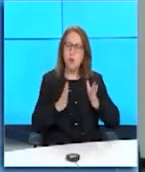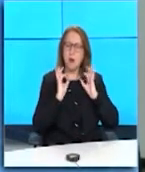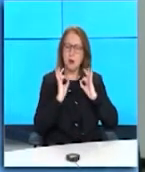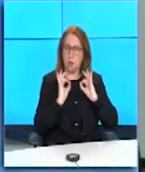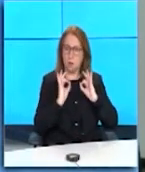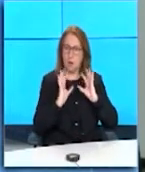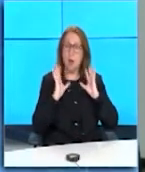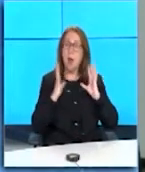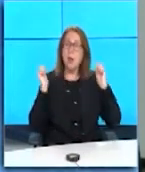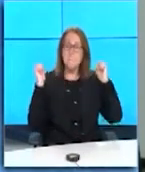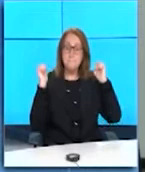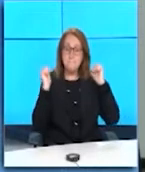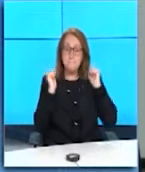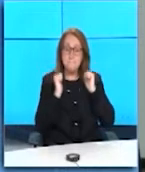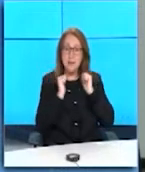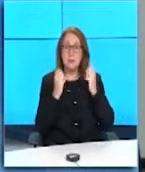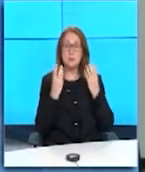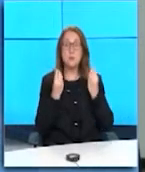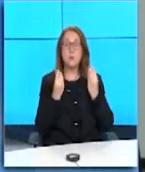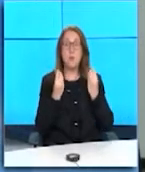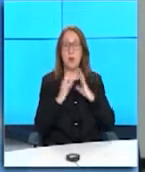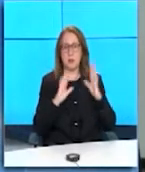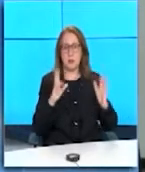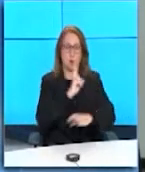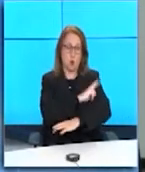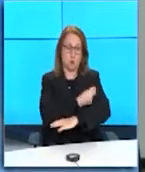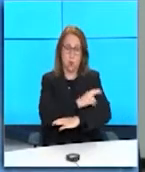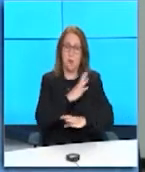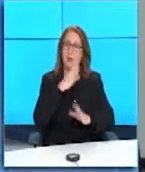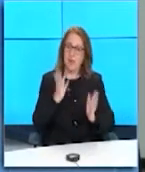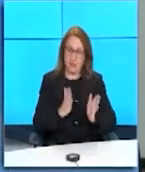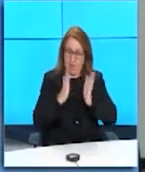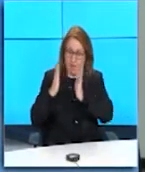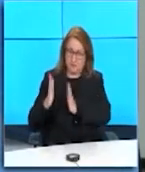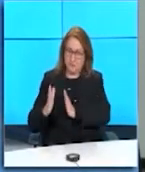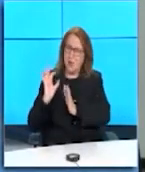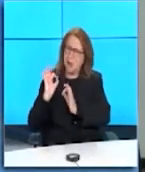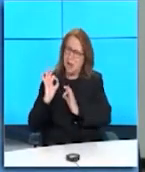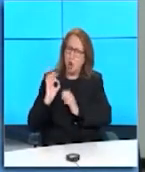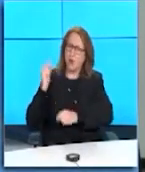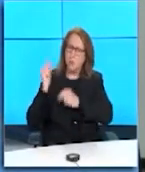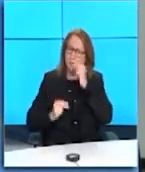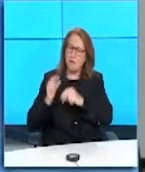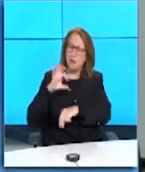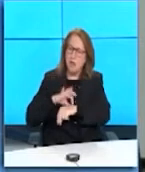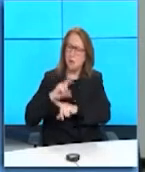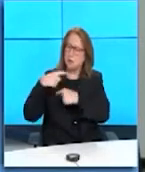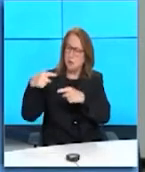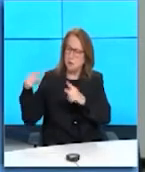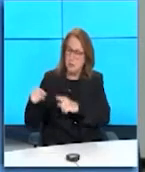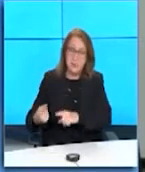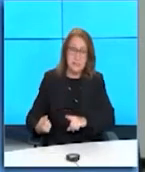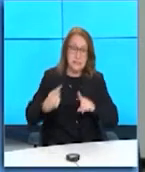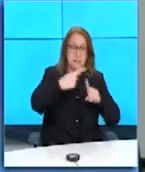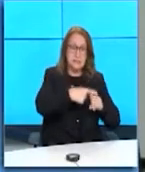υπήρχαν πάντοτε στο Εθνικό Σύστημα Υγείας και παράλληλα υπάρχει και η πανδημία της COVID-19 που εντείνει